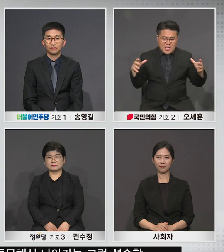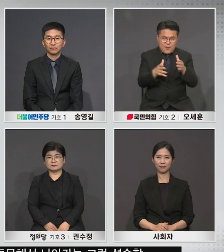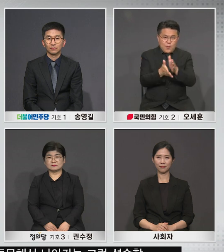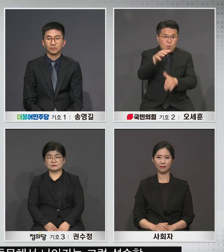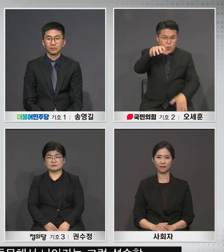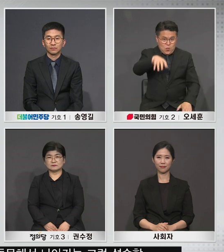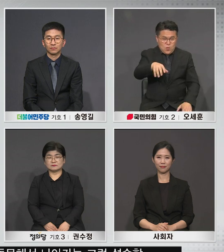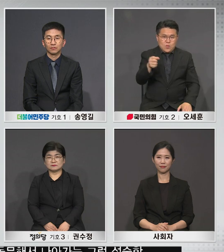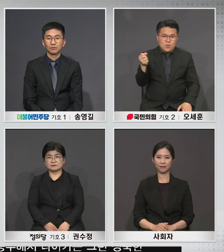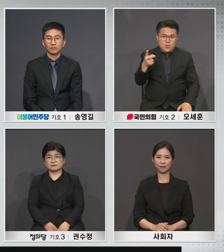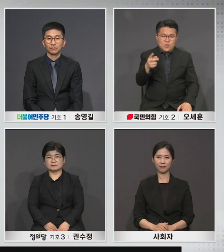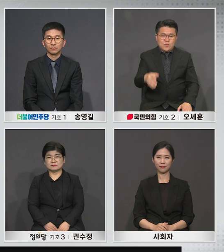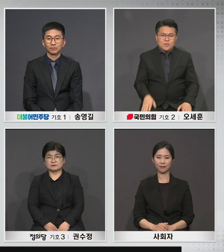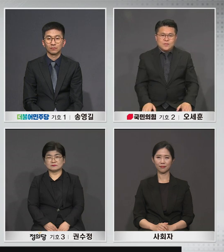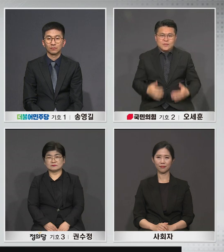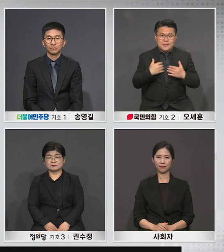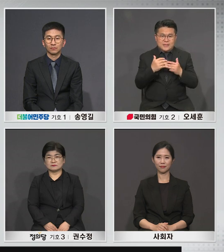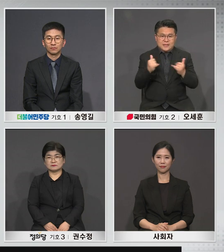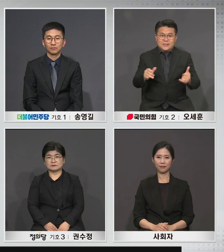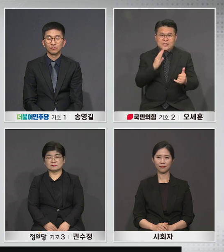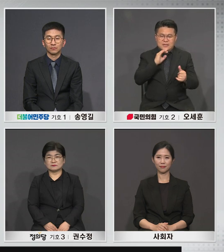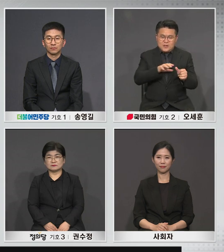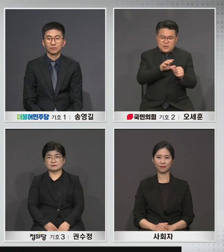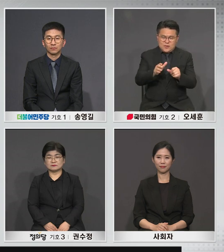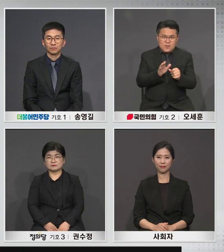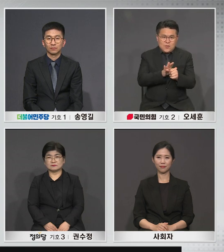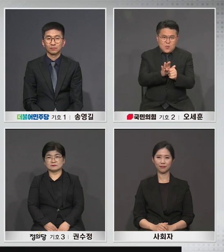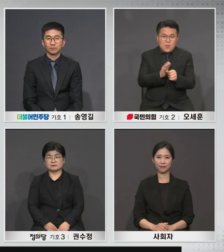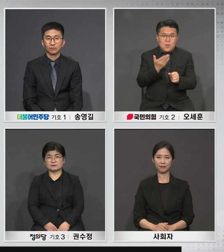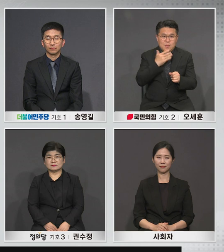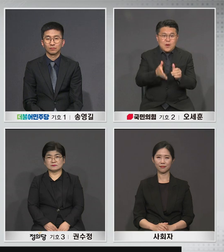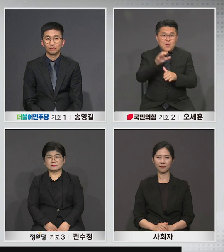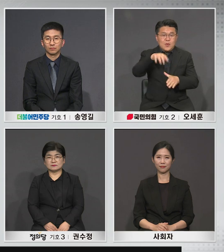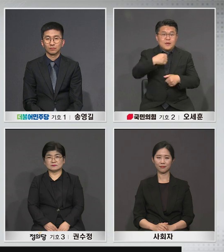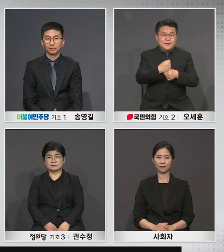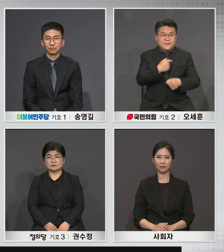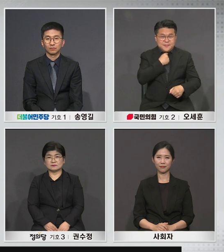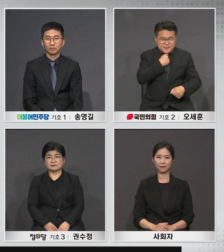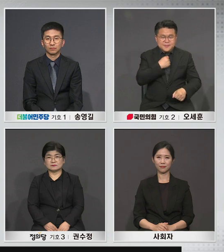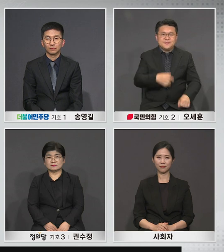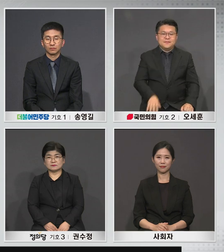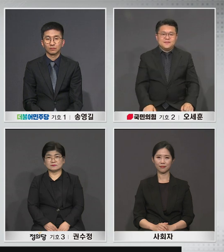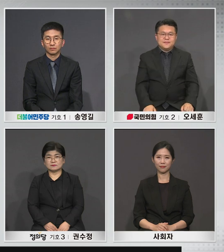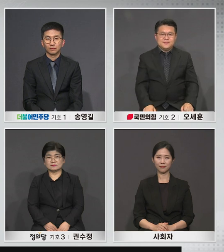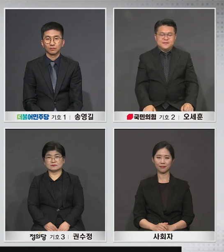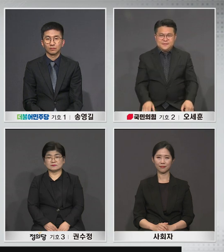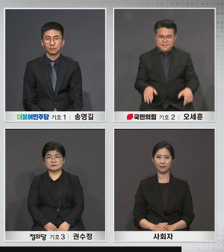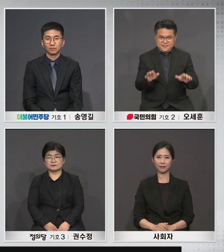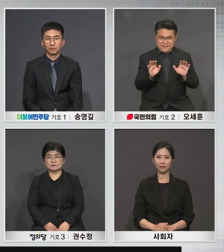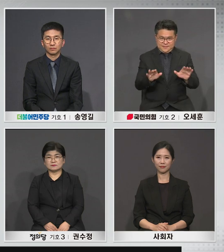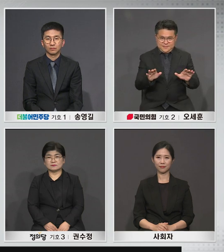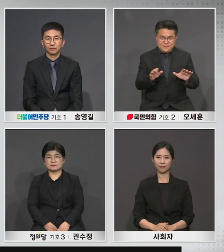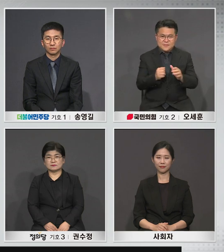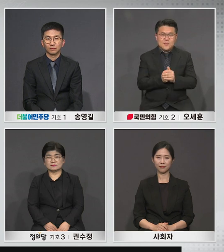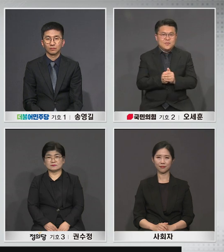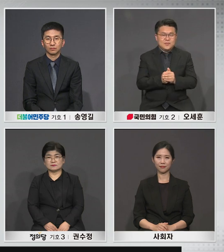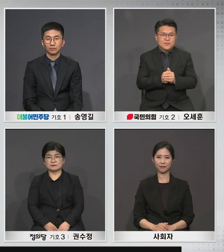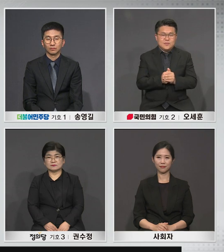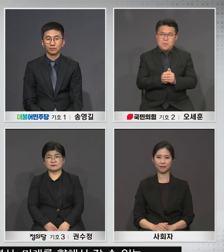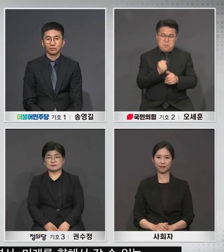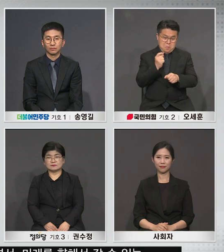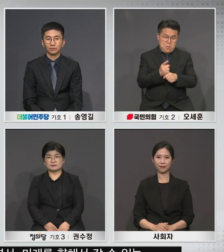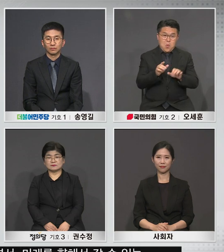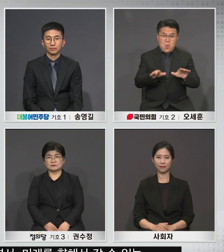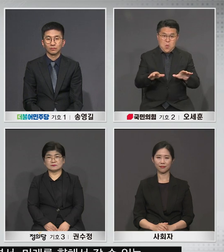그리고 약자를 정말로 보듬는 그런 도시 한번 만들어보고 싶습니다. 이제 오늘이네요 벌써